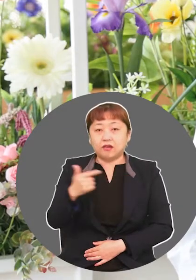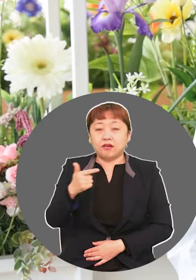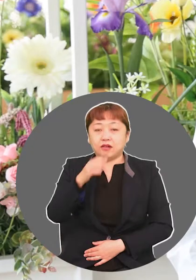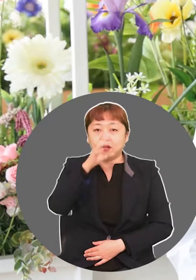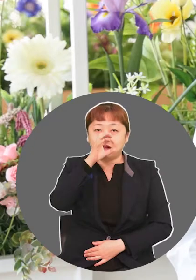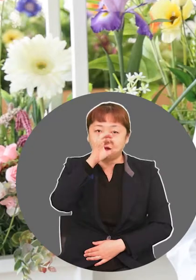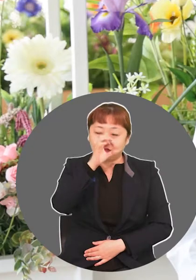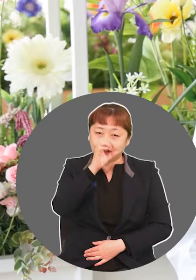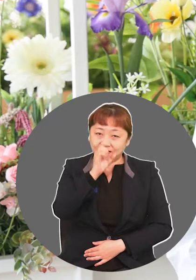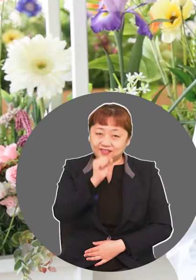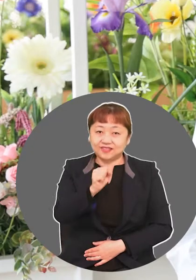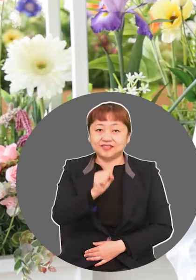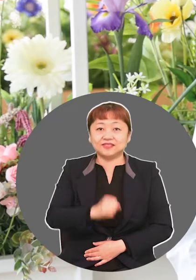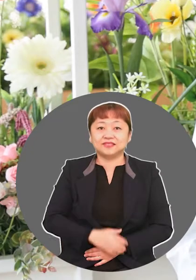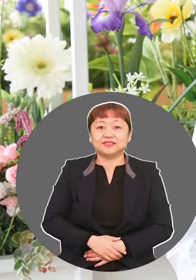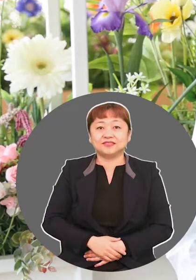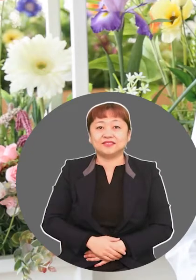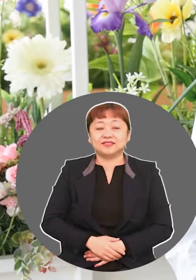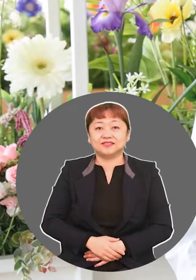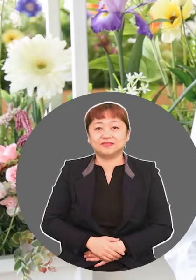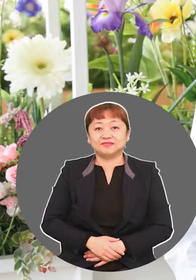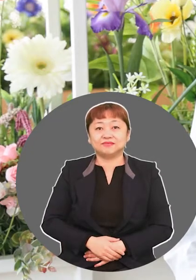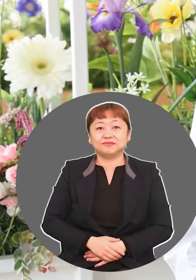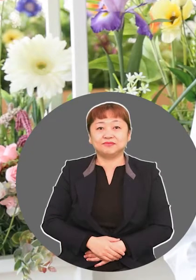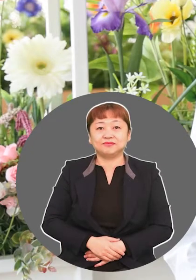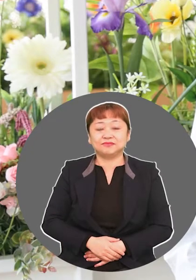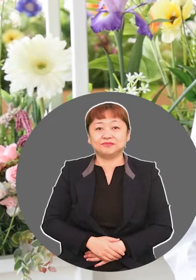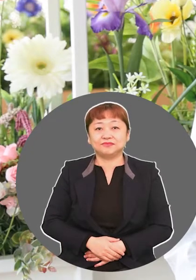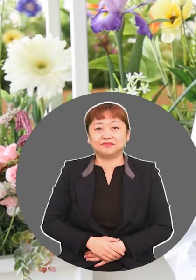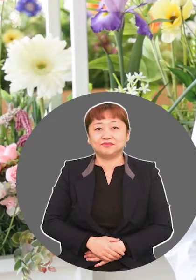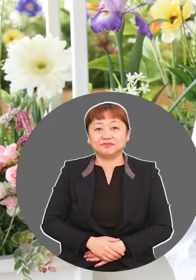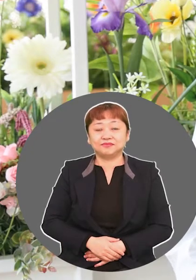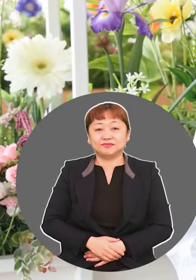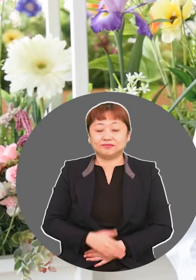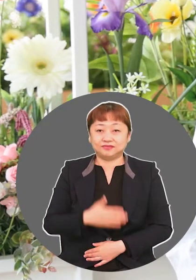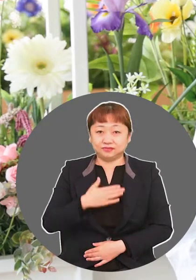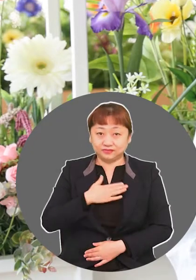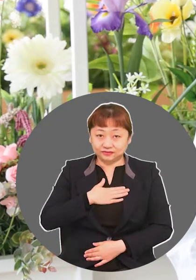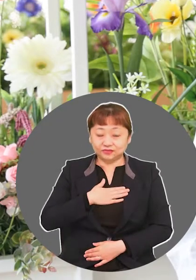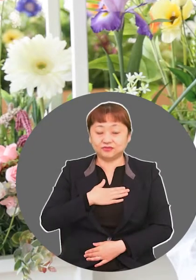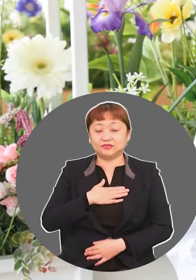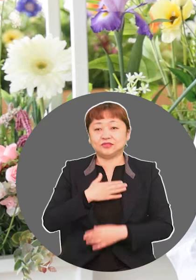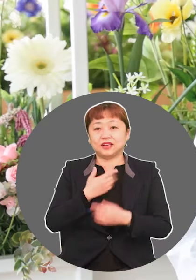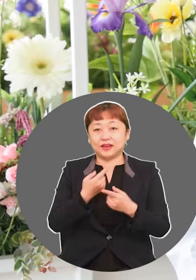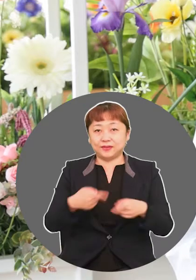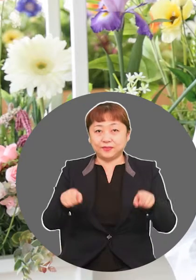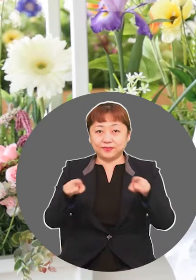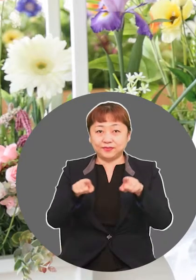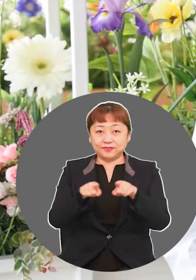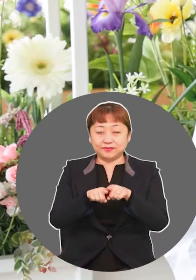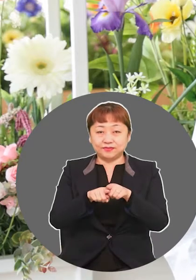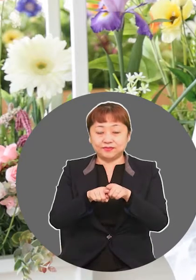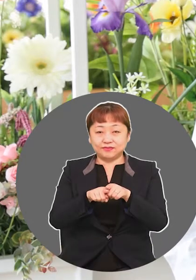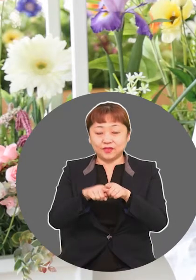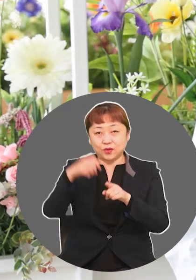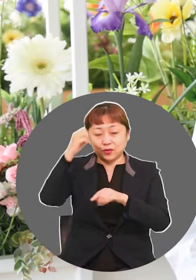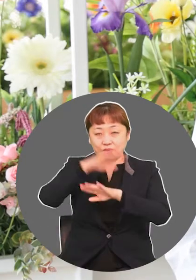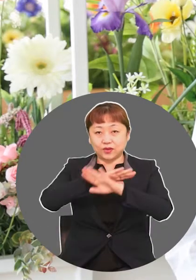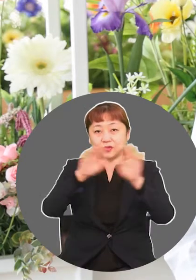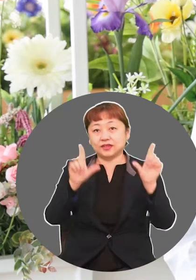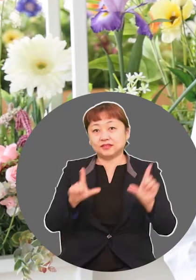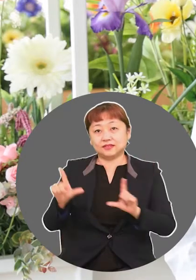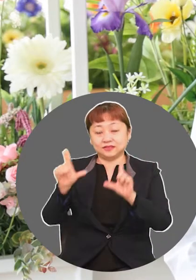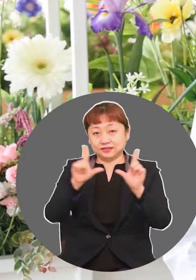너무 잘되있어서 정말 기대가 되고요 그리고 저뿐만이 아니라 저와 함께 지금이 광명에